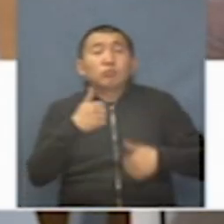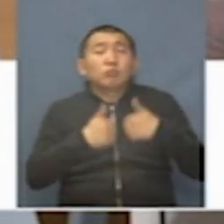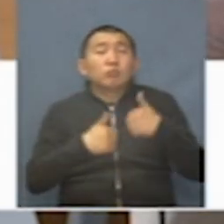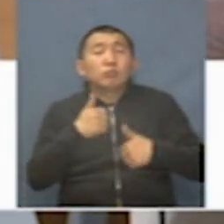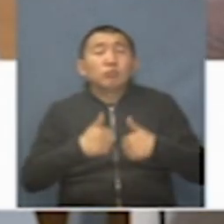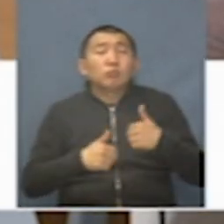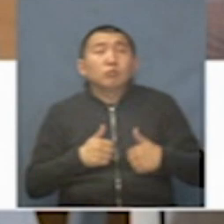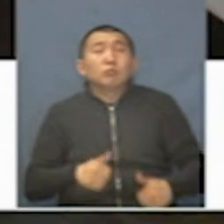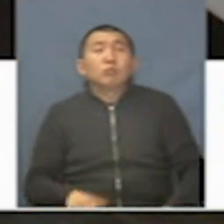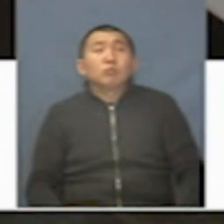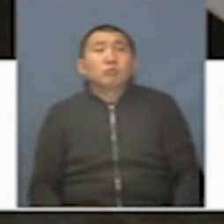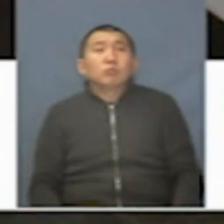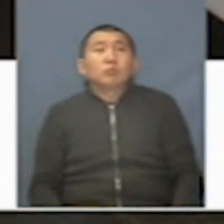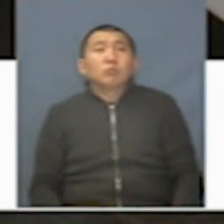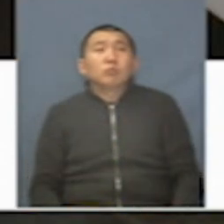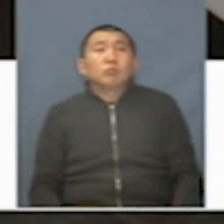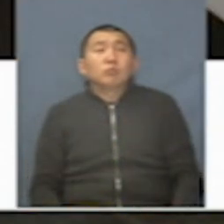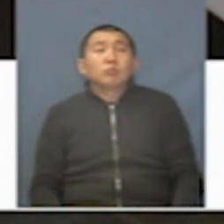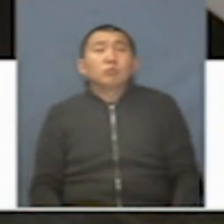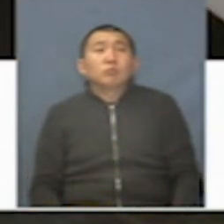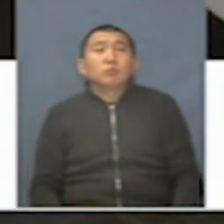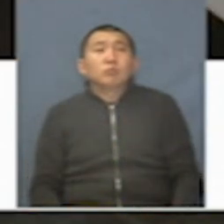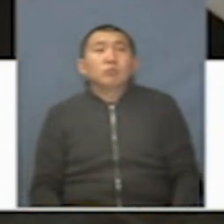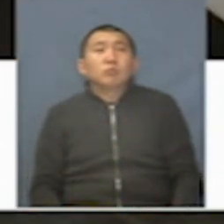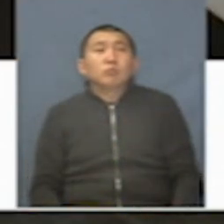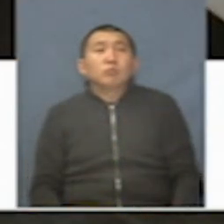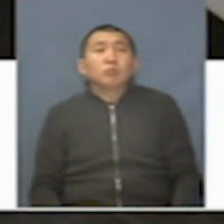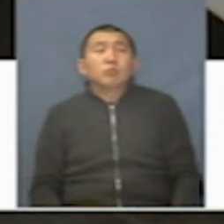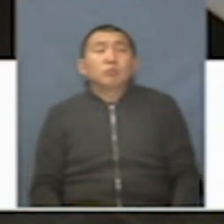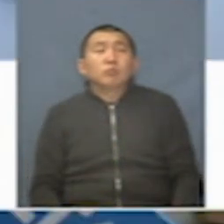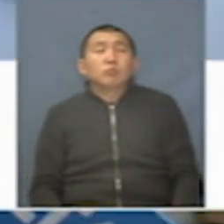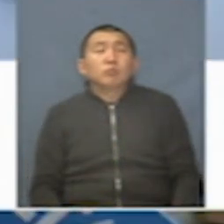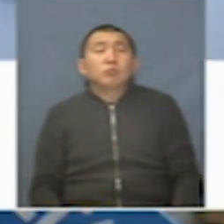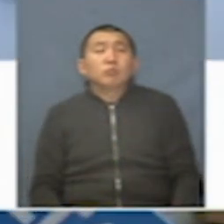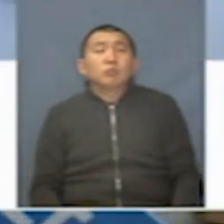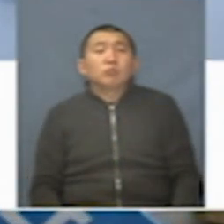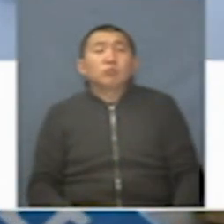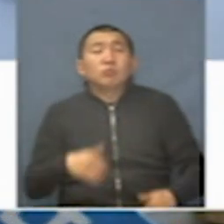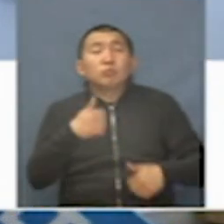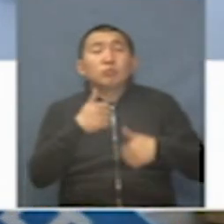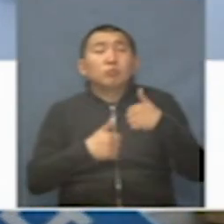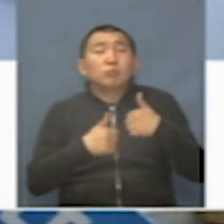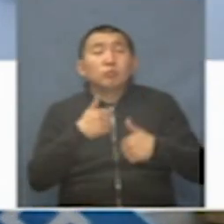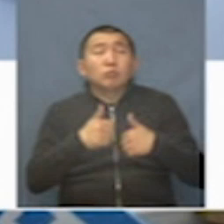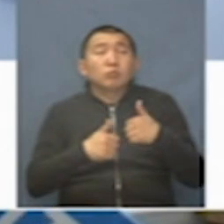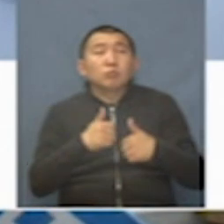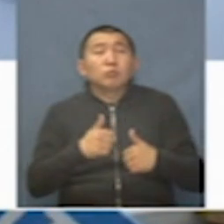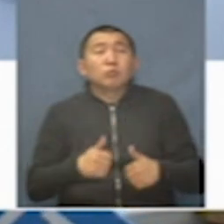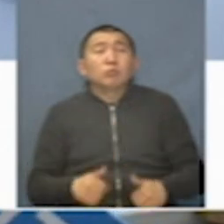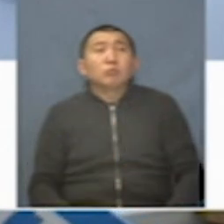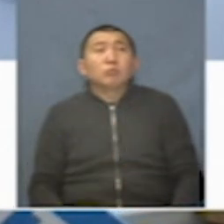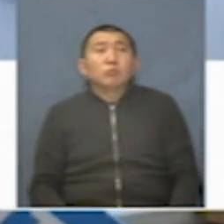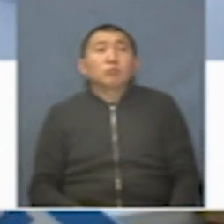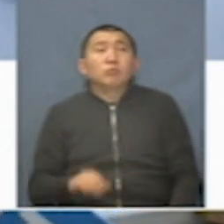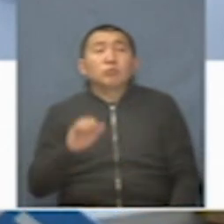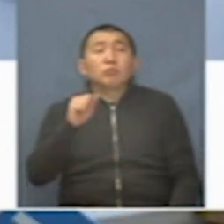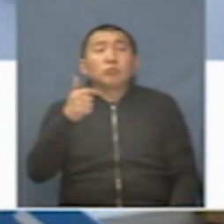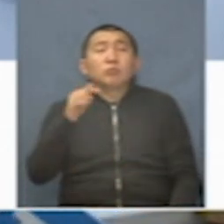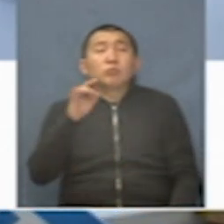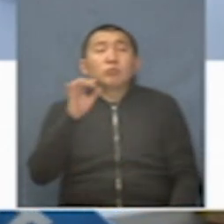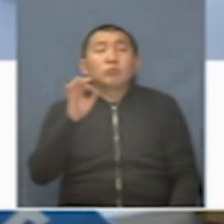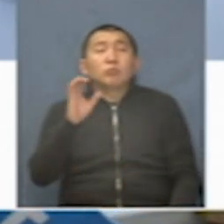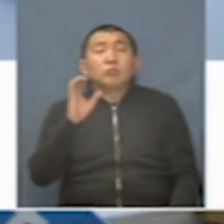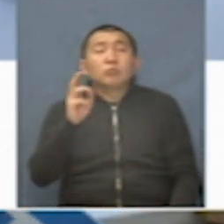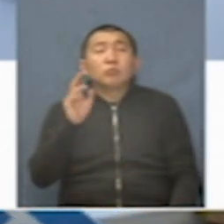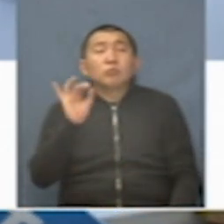собрали конкурсантов из всех уголков Восточно-Казахстанской области. Этот чемпионат и AgroSkills дает